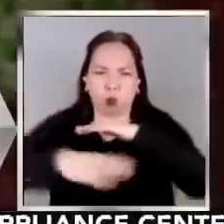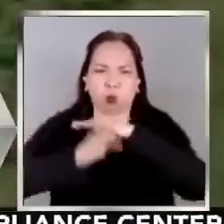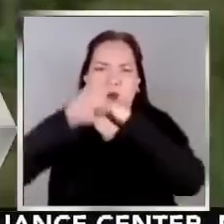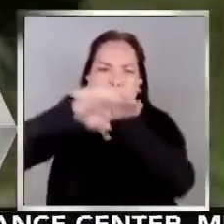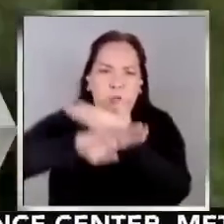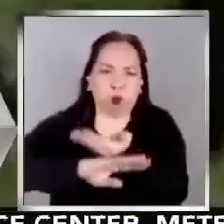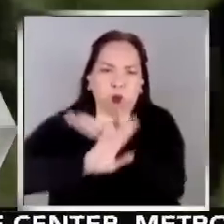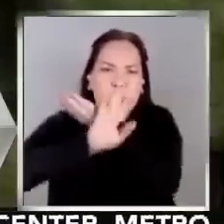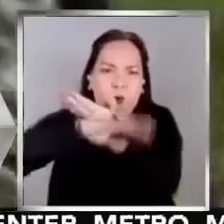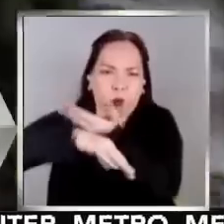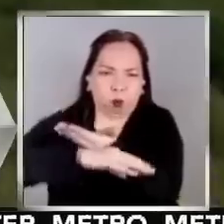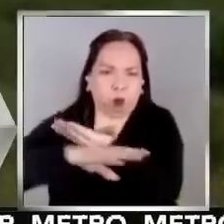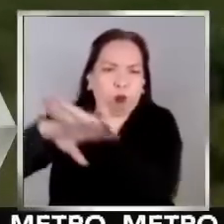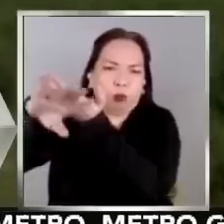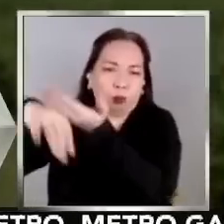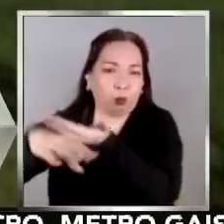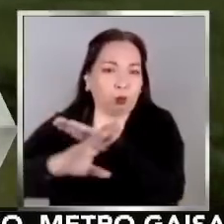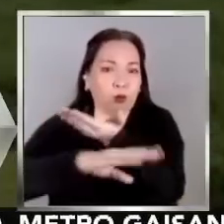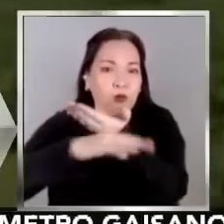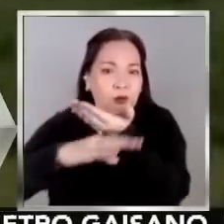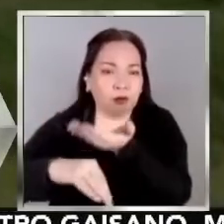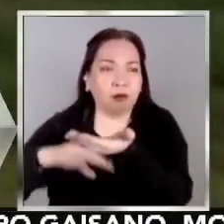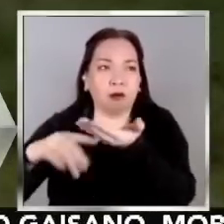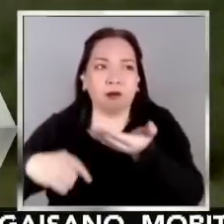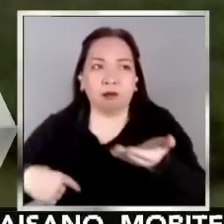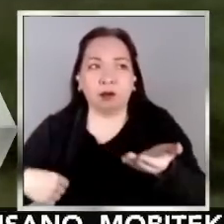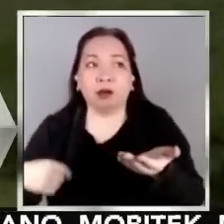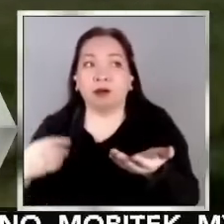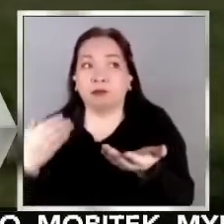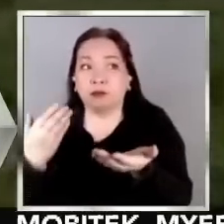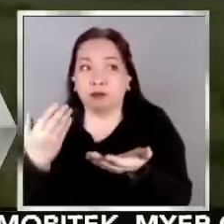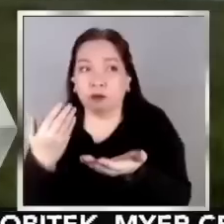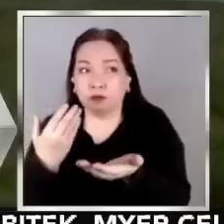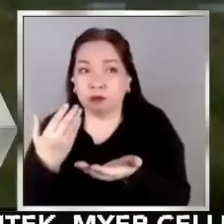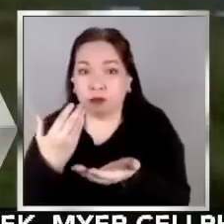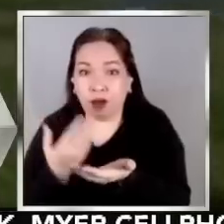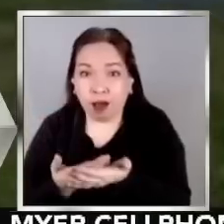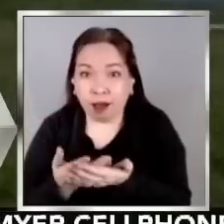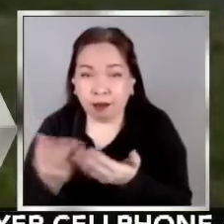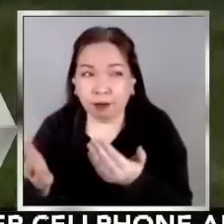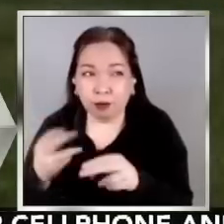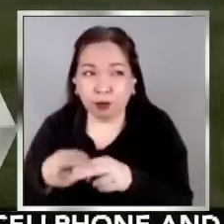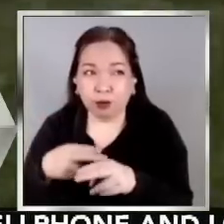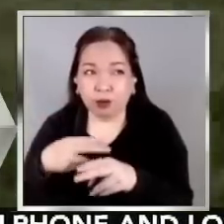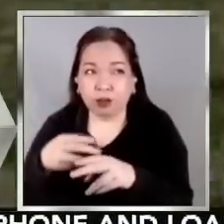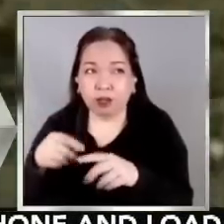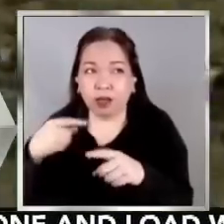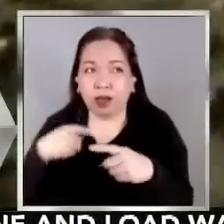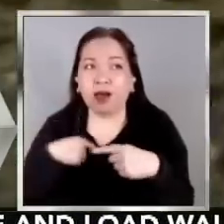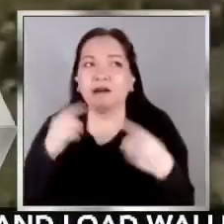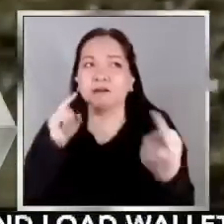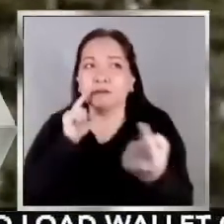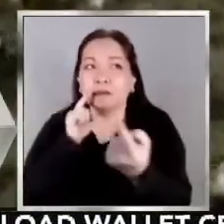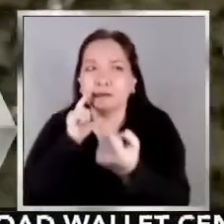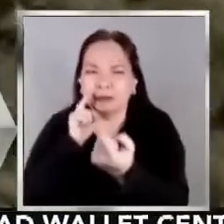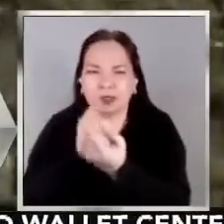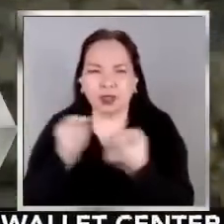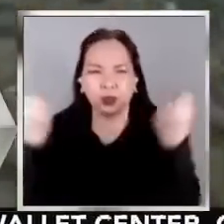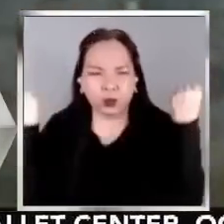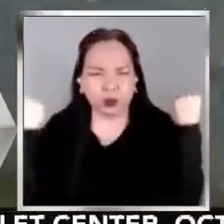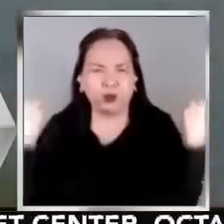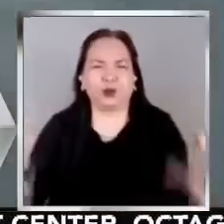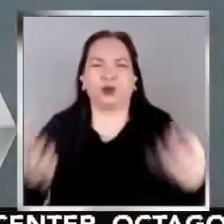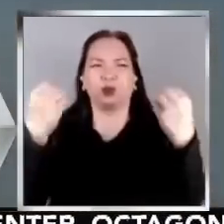Pero papalapit pa lamang sa isla, sasalubong na agad ang mga orihinal na nakatira sa lawak, libo-libong mga